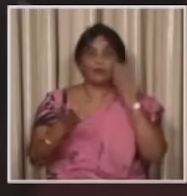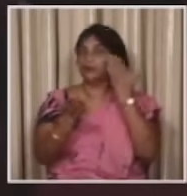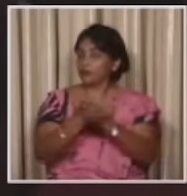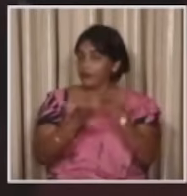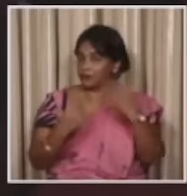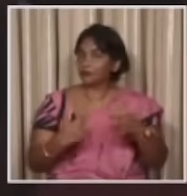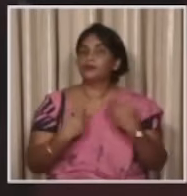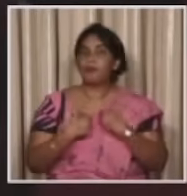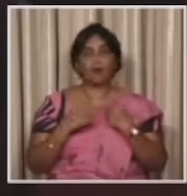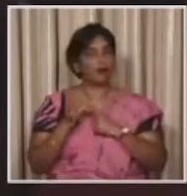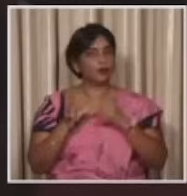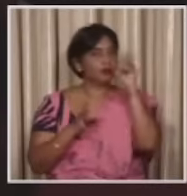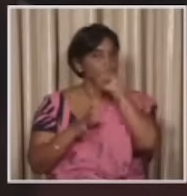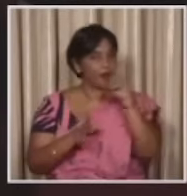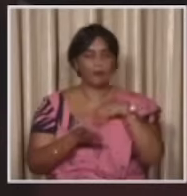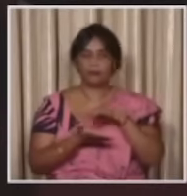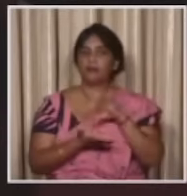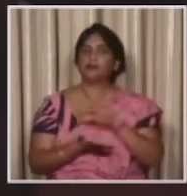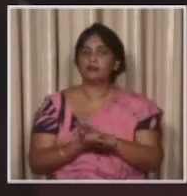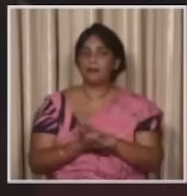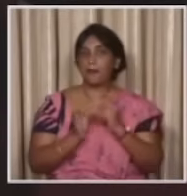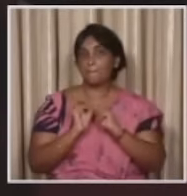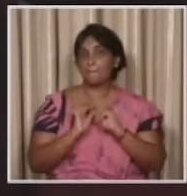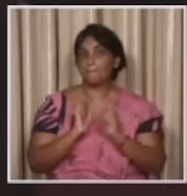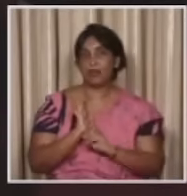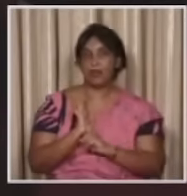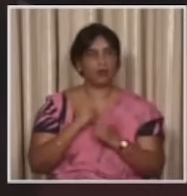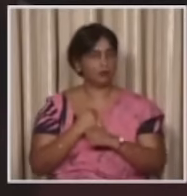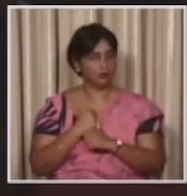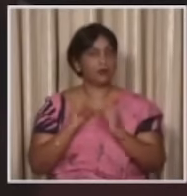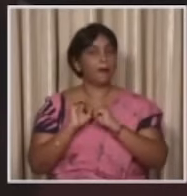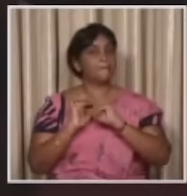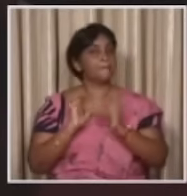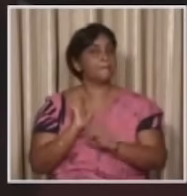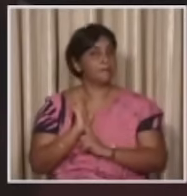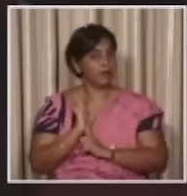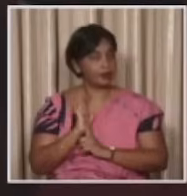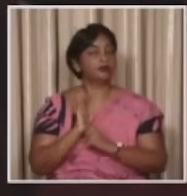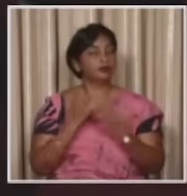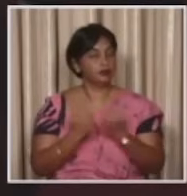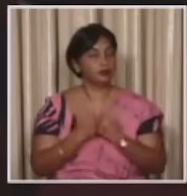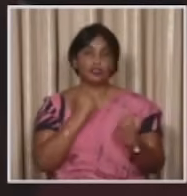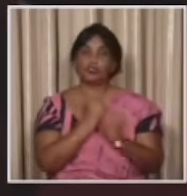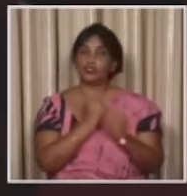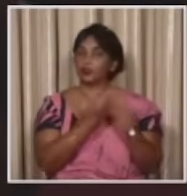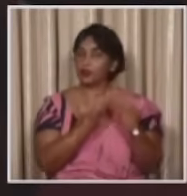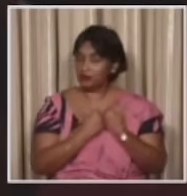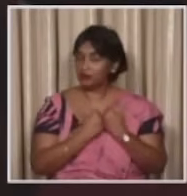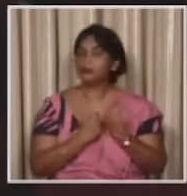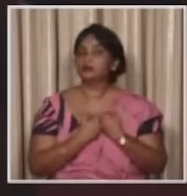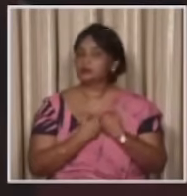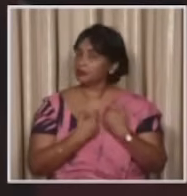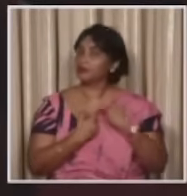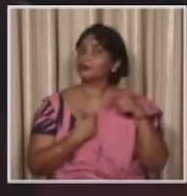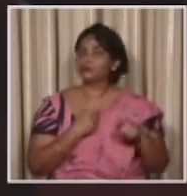අපි අගෝස්තු මාස වෙනකට තීන්දුව කරා මේක කෙටුම්පත් කරන්න. කෙටුම්පත් කරන්න අවශ්‍ය සහය ගන්න